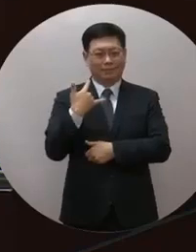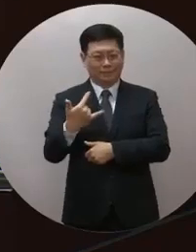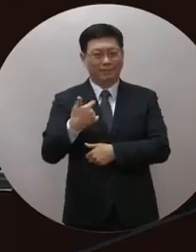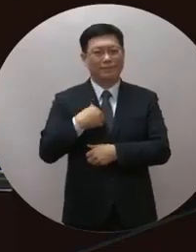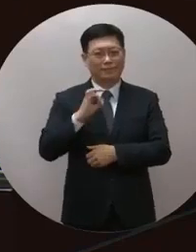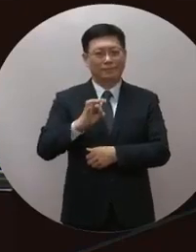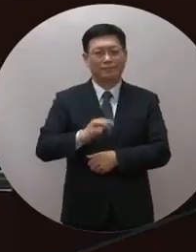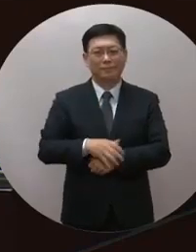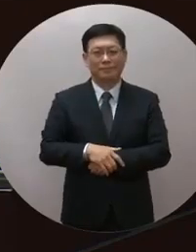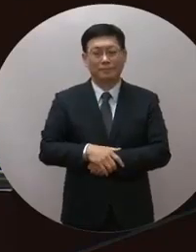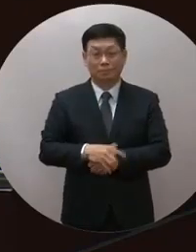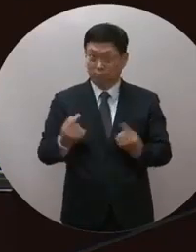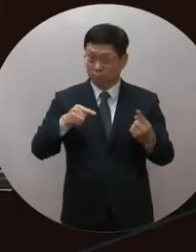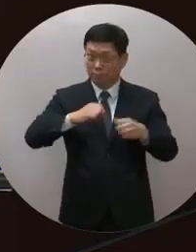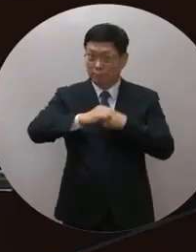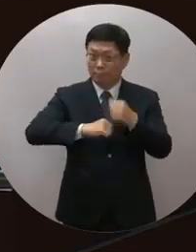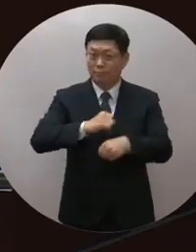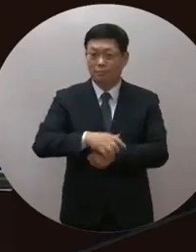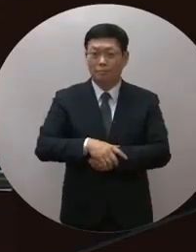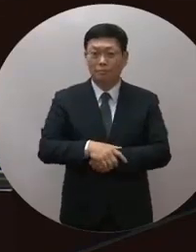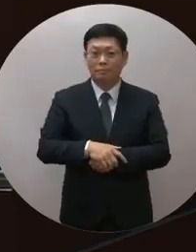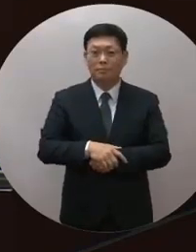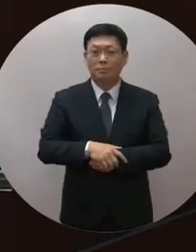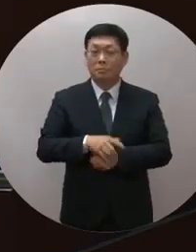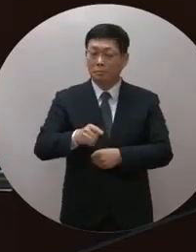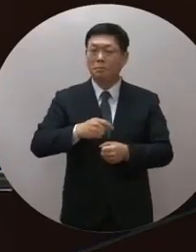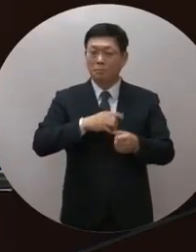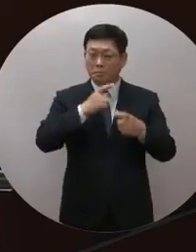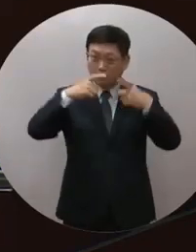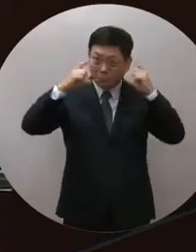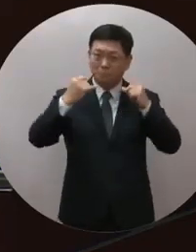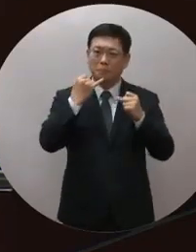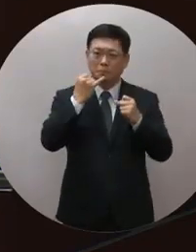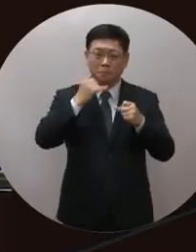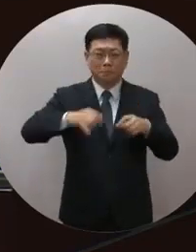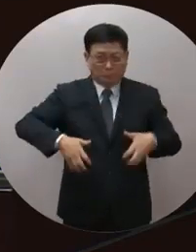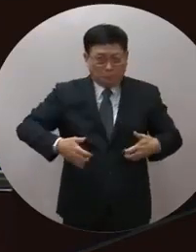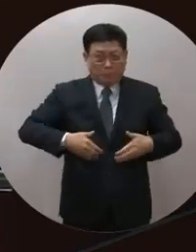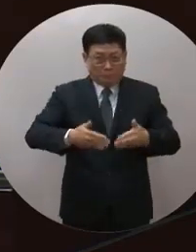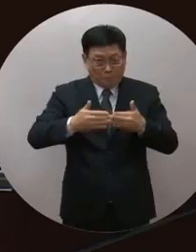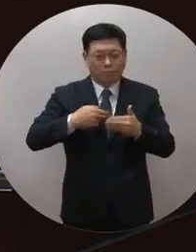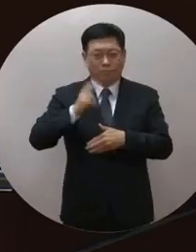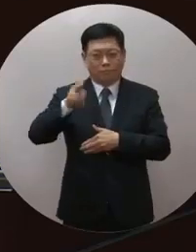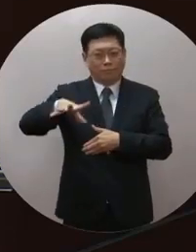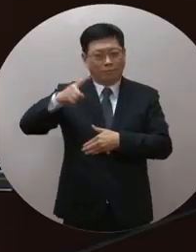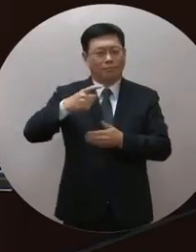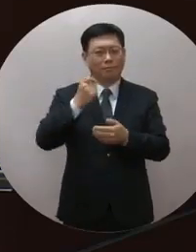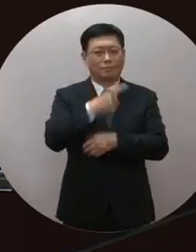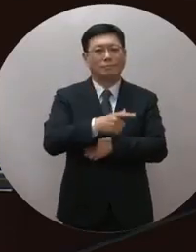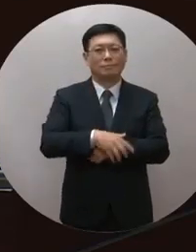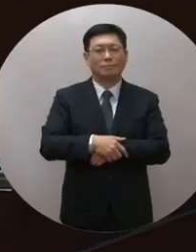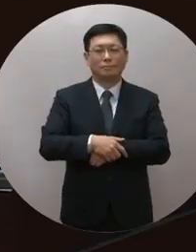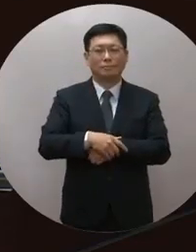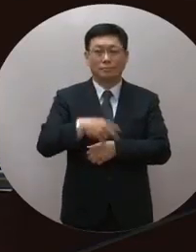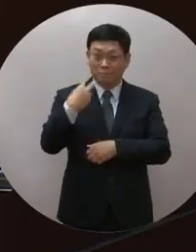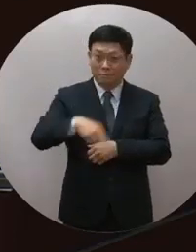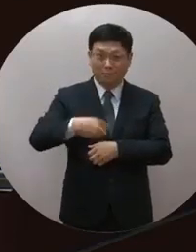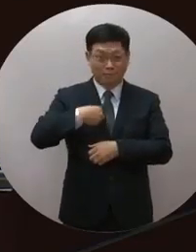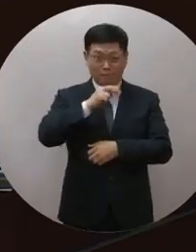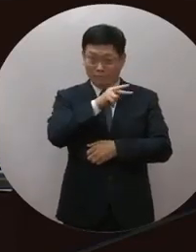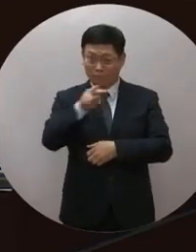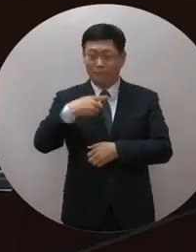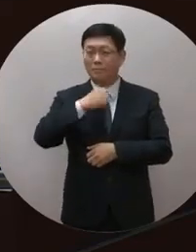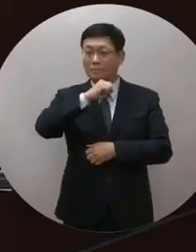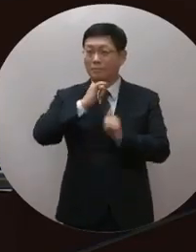OK 这种活动，让口罩给最需要的人员。我们看到台湾